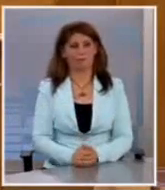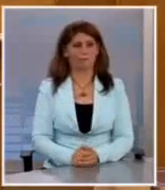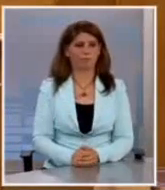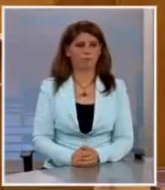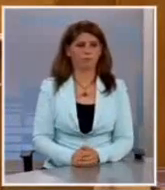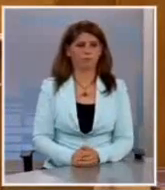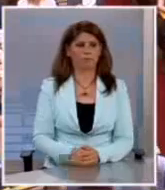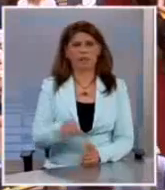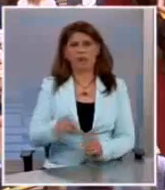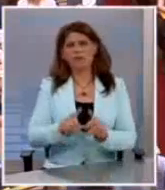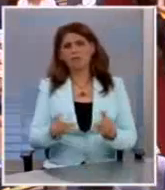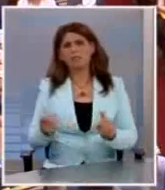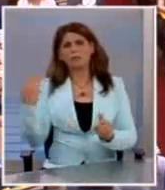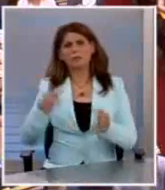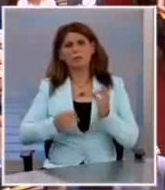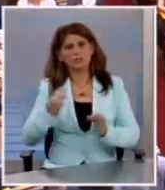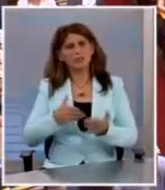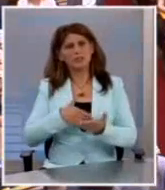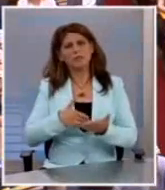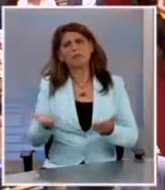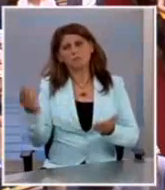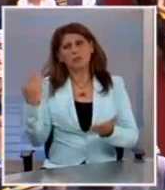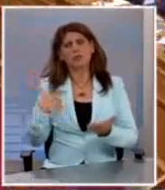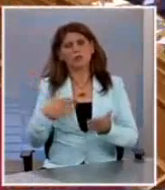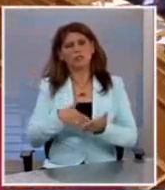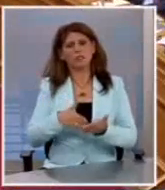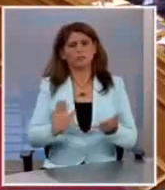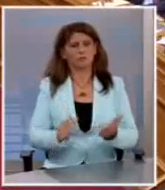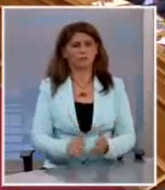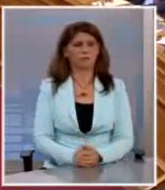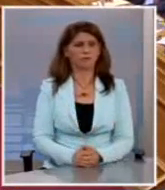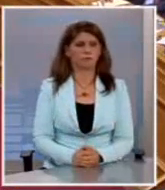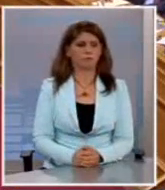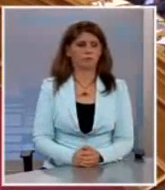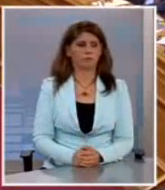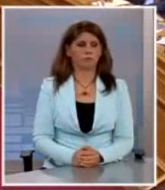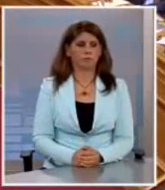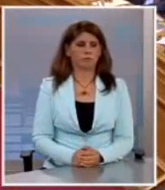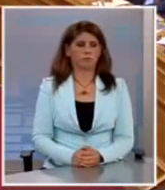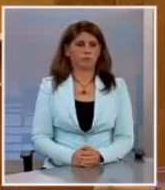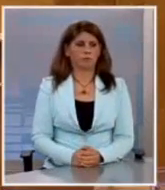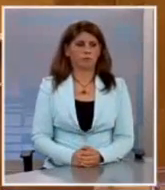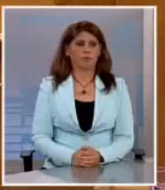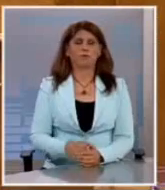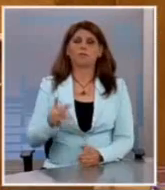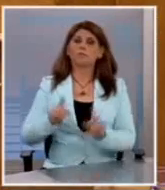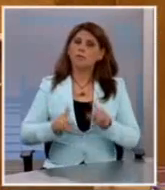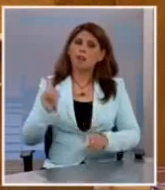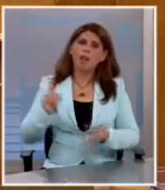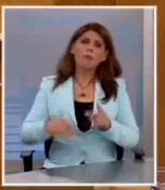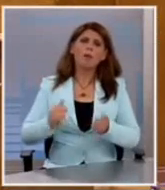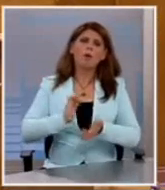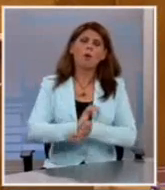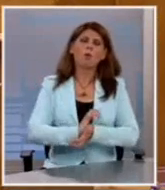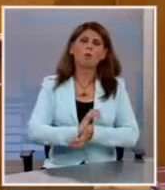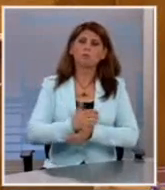της προηγούμενης συζήτησης και είχε διευκρινιστεί και τότε. Έτσι. Προχωρήστε, κύριε Πρόεδρε. Τι να κάνουμε, έχουν κάποια κολλήματα. Αντί να βγουν